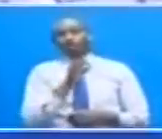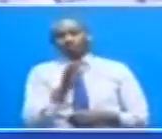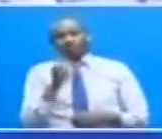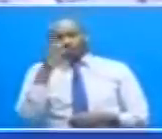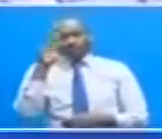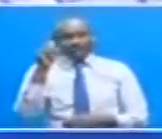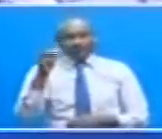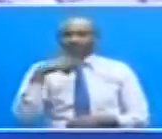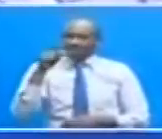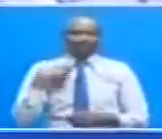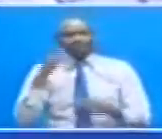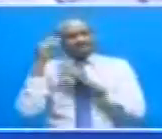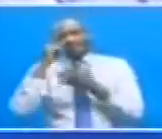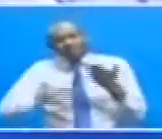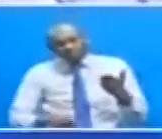na tutarajie